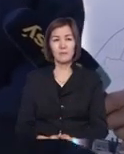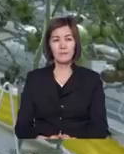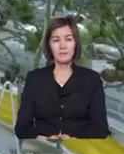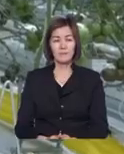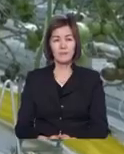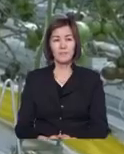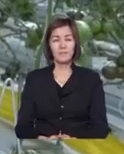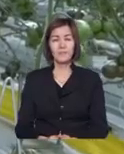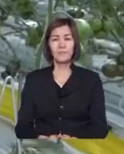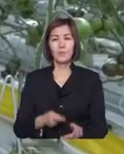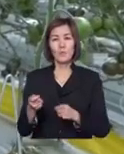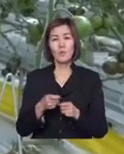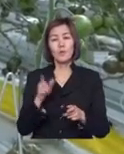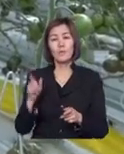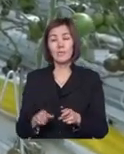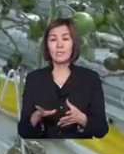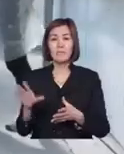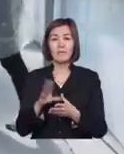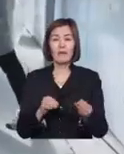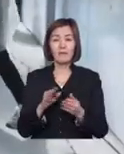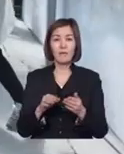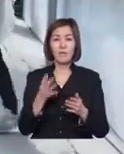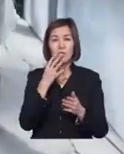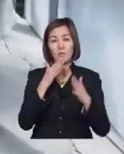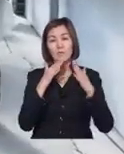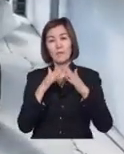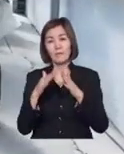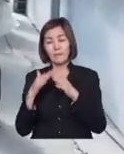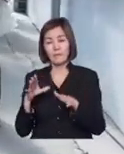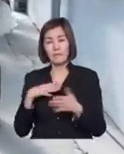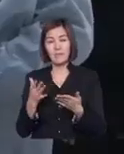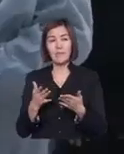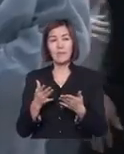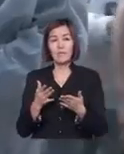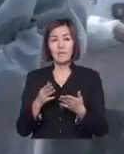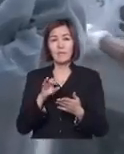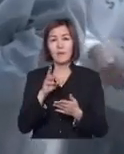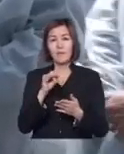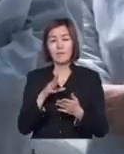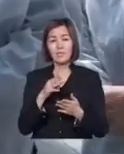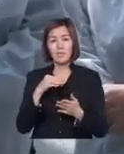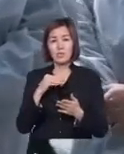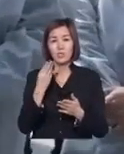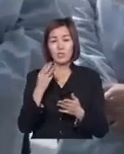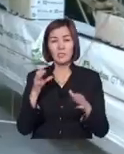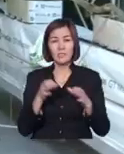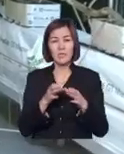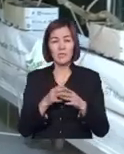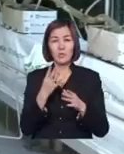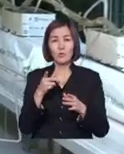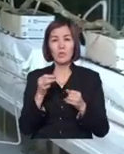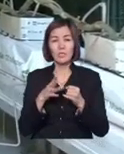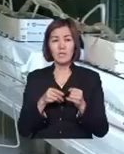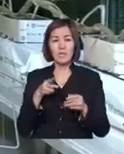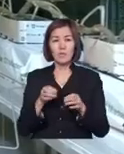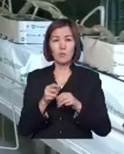керек. Өңір басшысы бас сұққан тағы бір нысан Томатик жауапкершілігі шектеулі серіктестігі. Жылыжайдың аумағы 4 гектар.